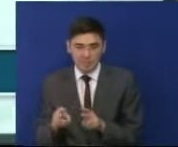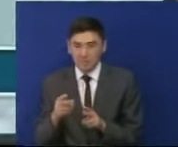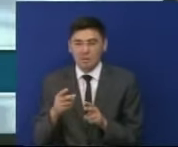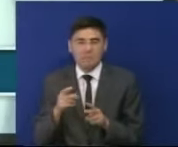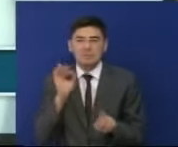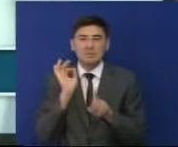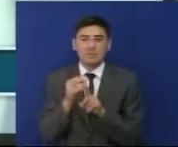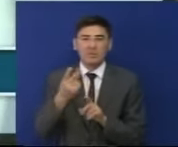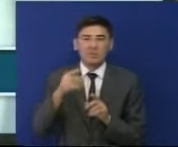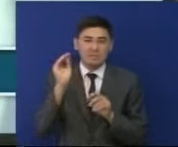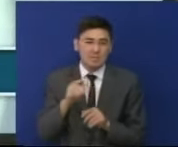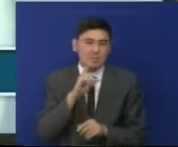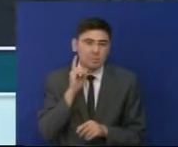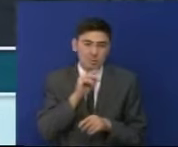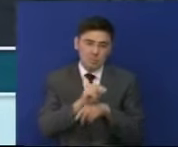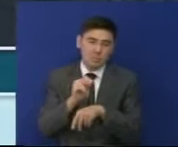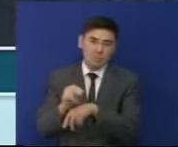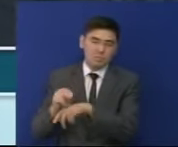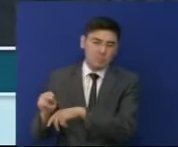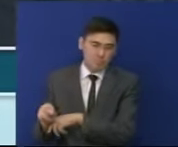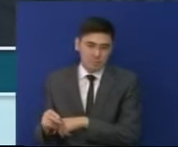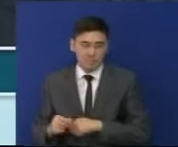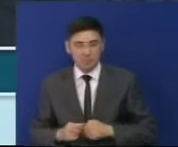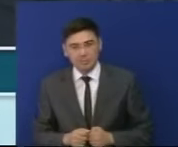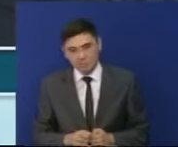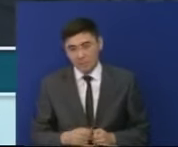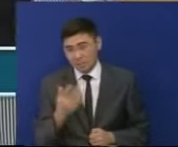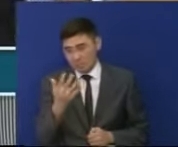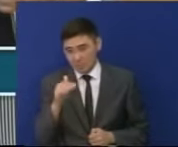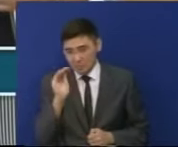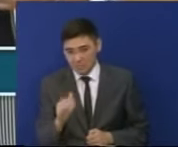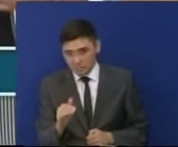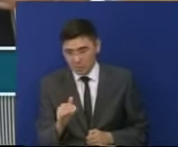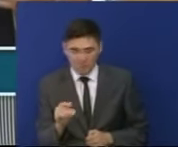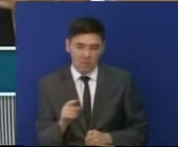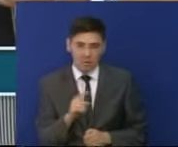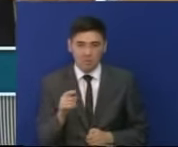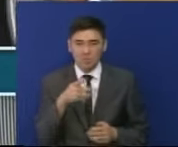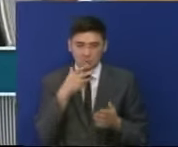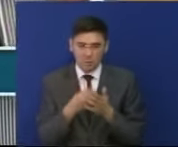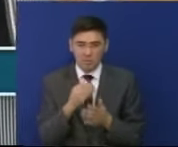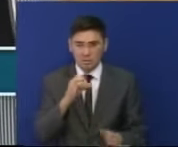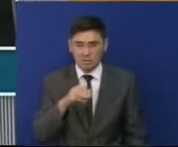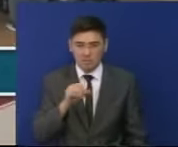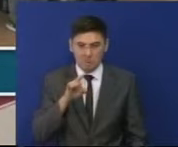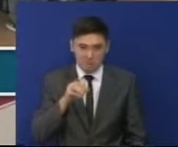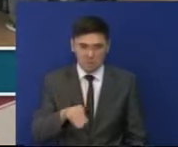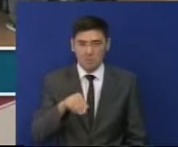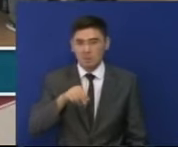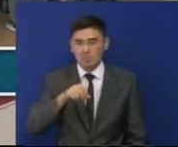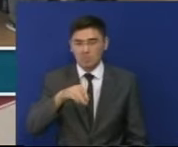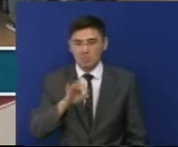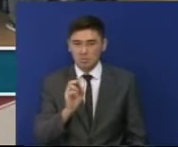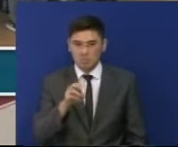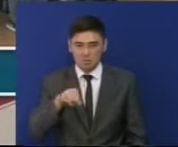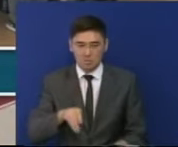20 тысяч молодых и перспективных людей по всей стране, из которых около 5 тысяч запустят свои стартап-проекты. В семей на форум прибыли